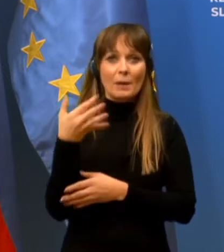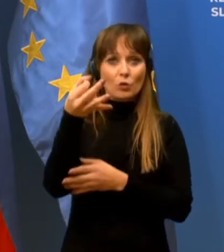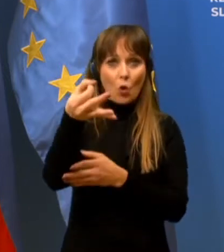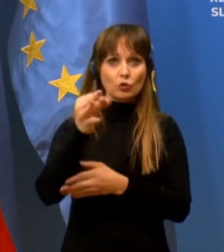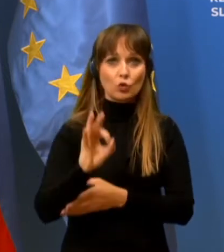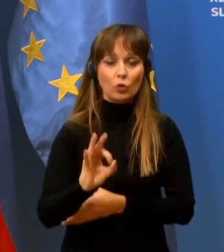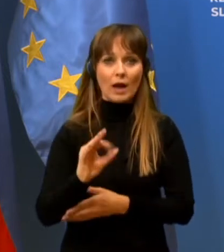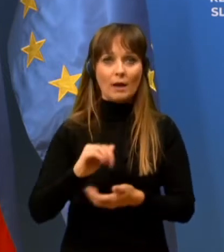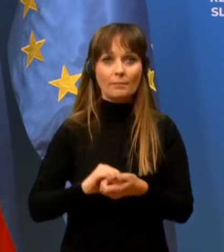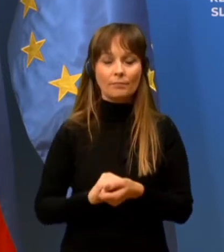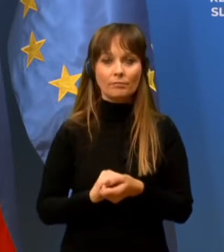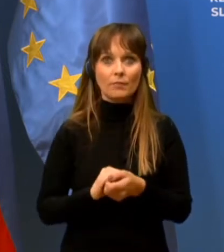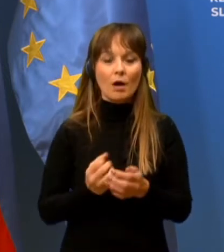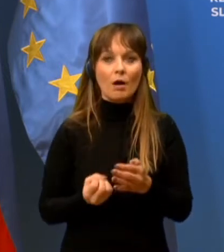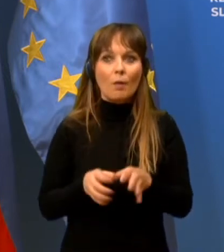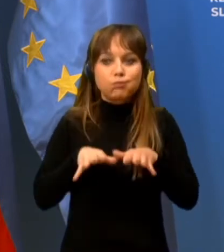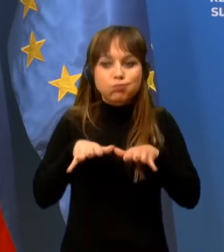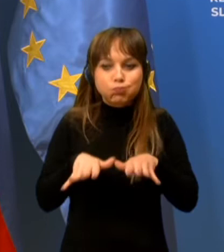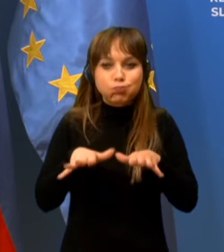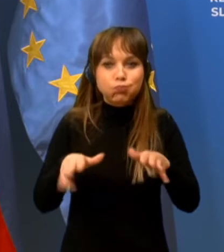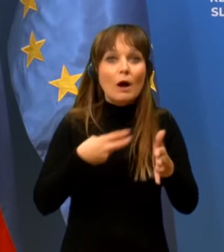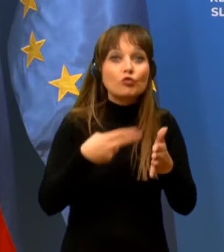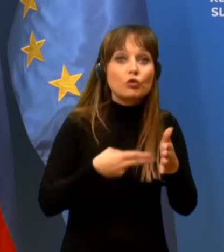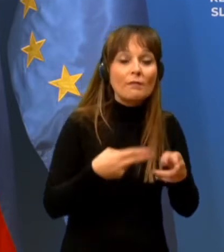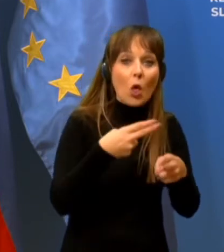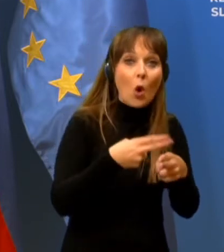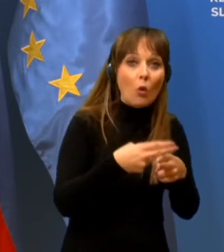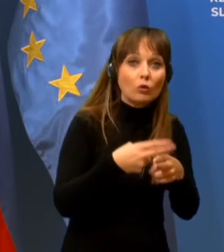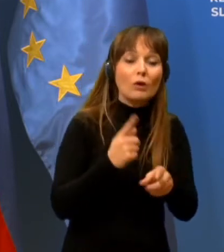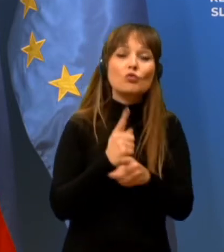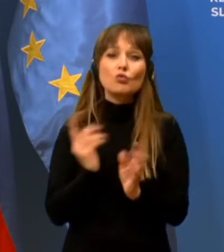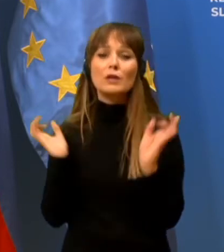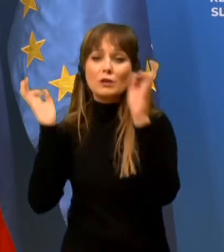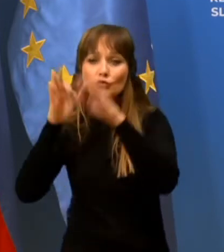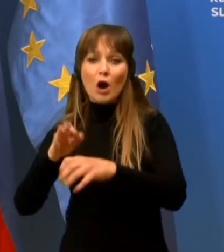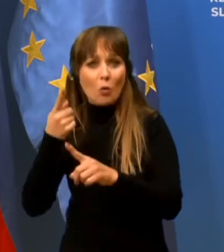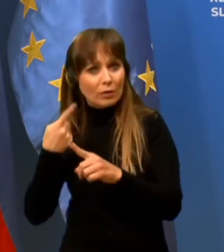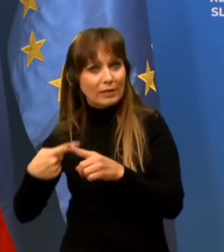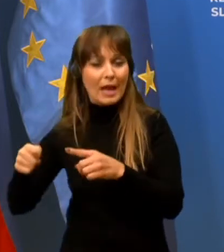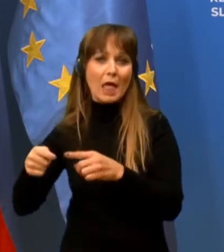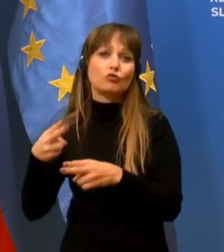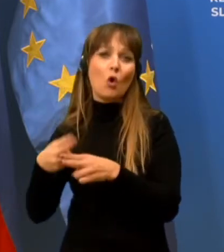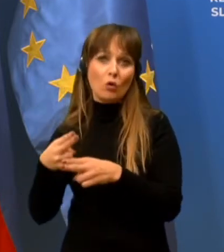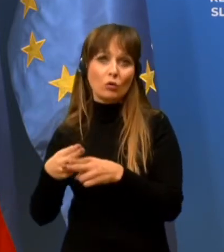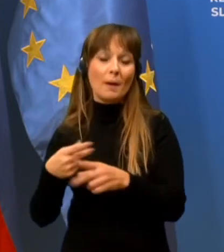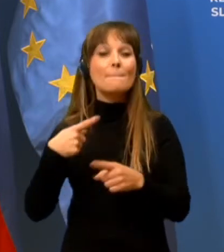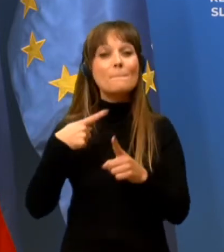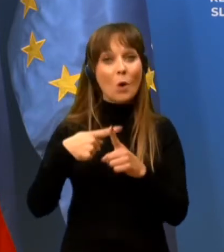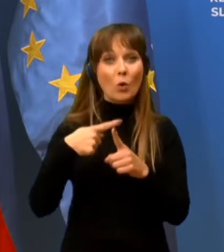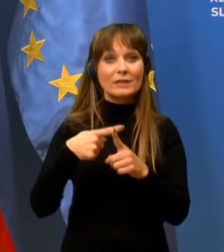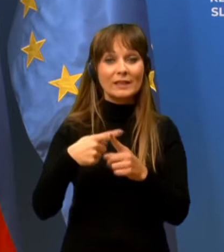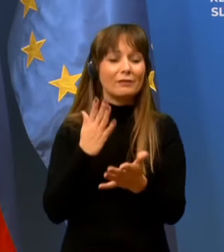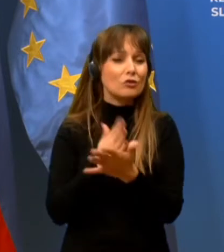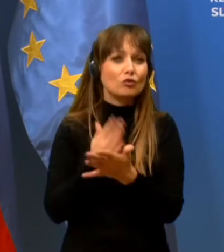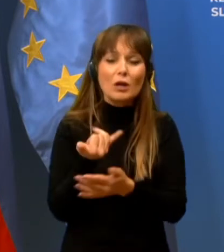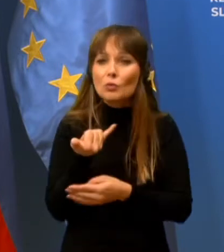25,5%. Rasteta nam tako število okuženih, kot žal tudi delež okuženih. Pozitiven je že